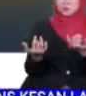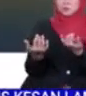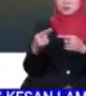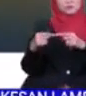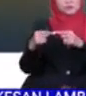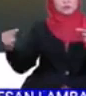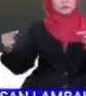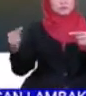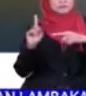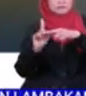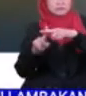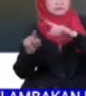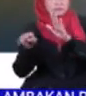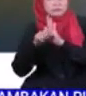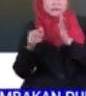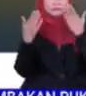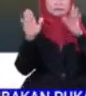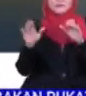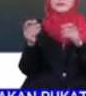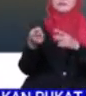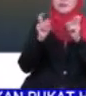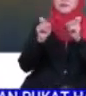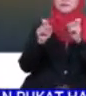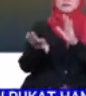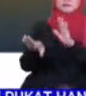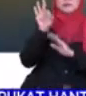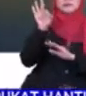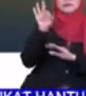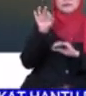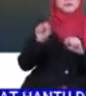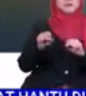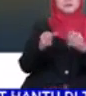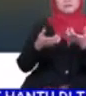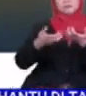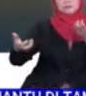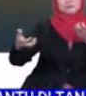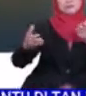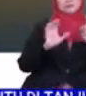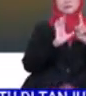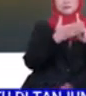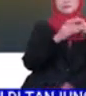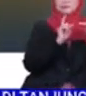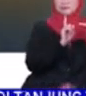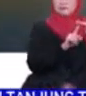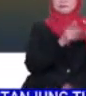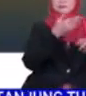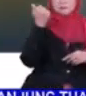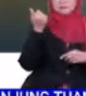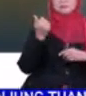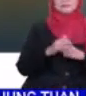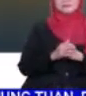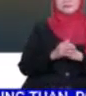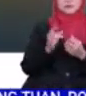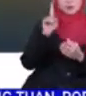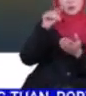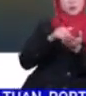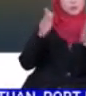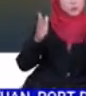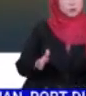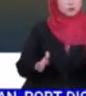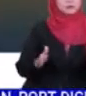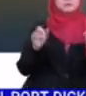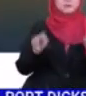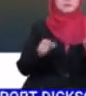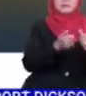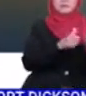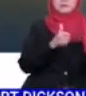tidak. Jadi lebih cepat kita boleh kesan, lebih cepat kita asingkan diri jika positif. So it's better to have 1,000 people tested with